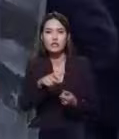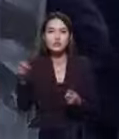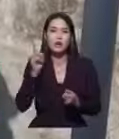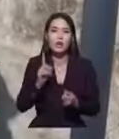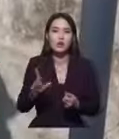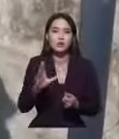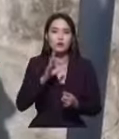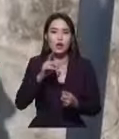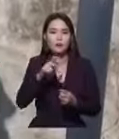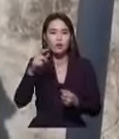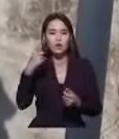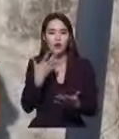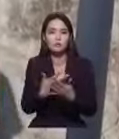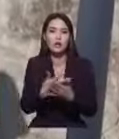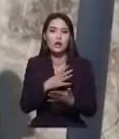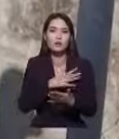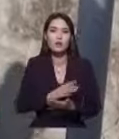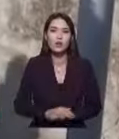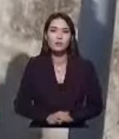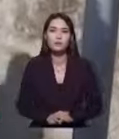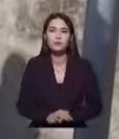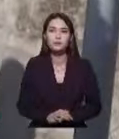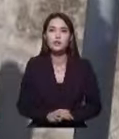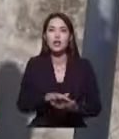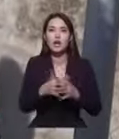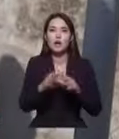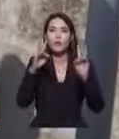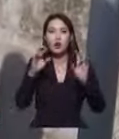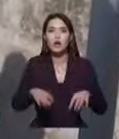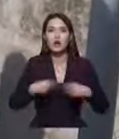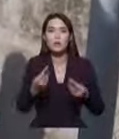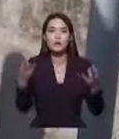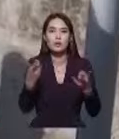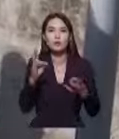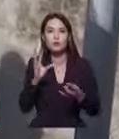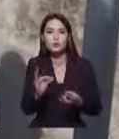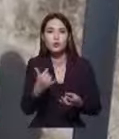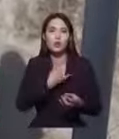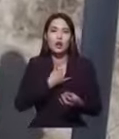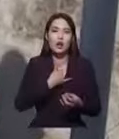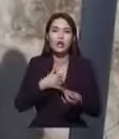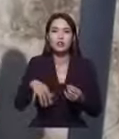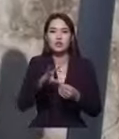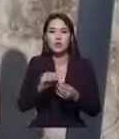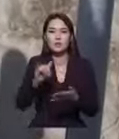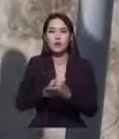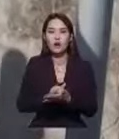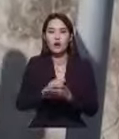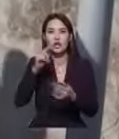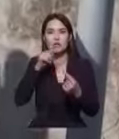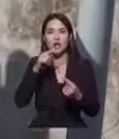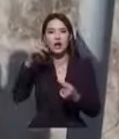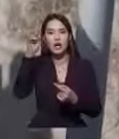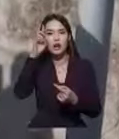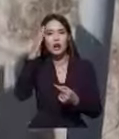пікір білдірді. Мы не против статуса поселка. Ауыл мәртебесі берілсін, бірақ үйімізді сүргенге қарсымыз, әкімдікке сенбейміз. Өйткені